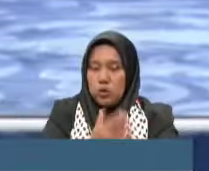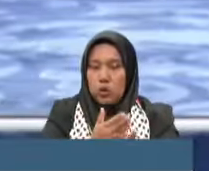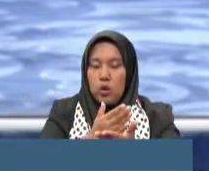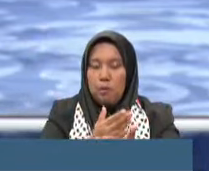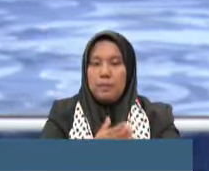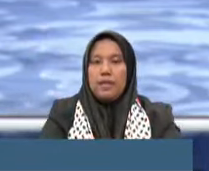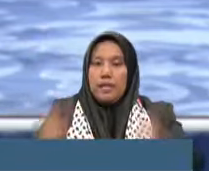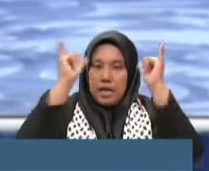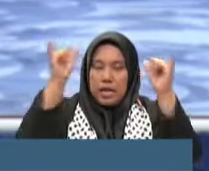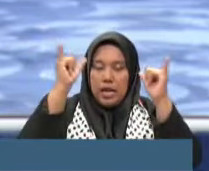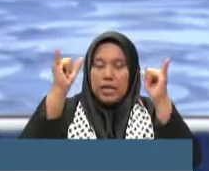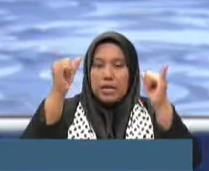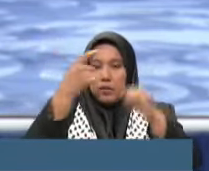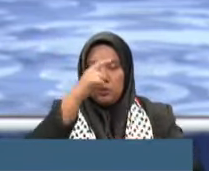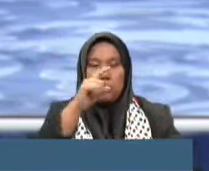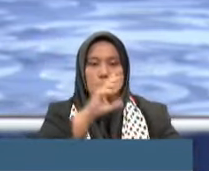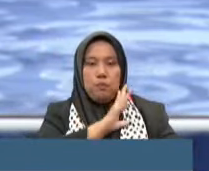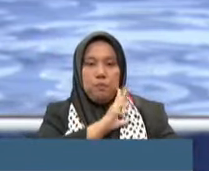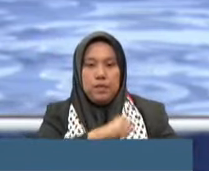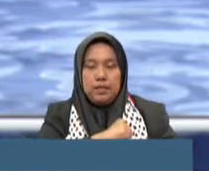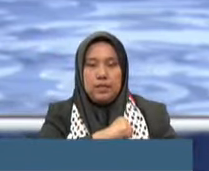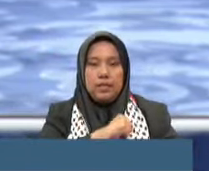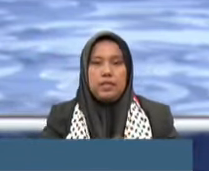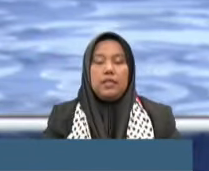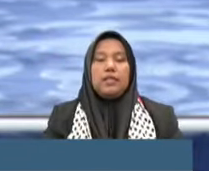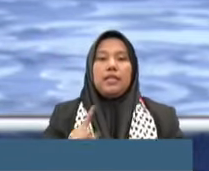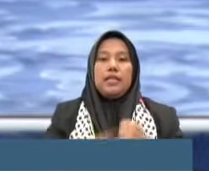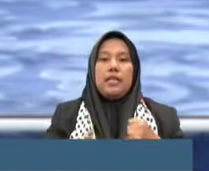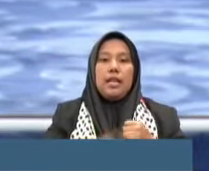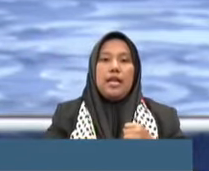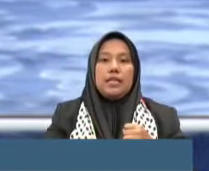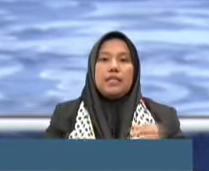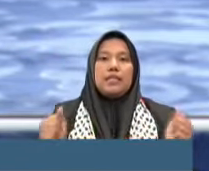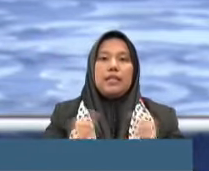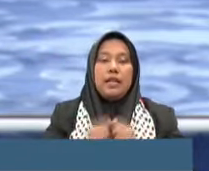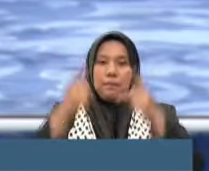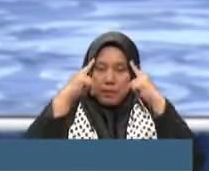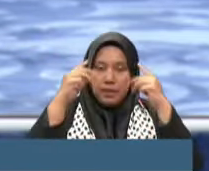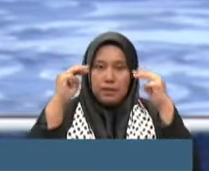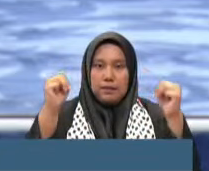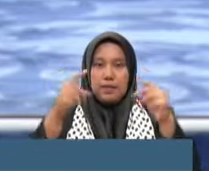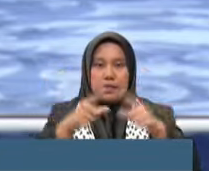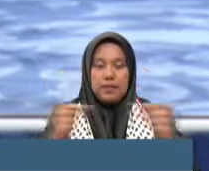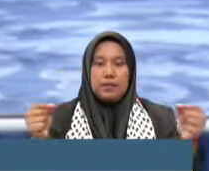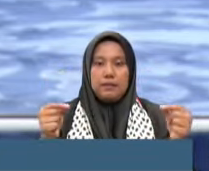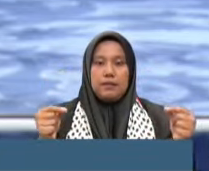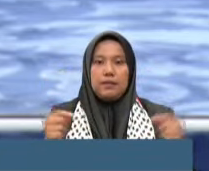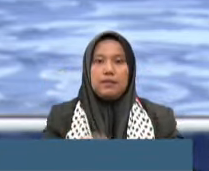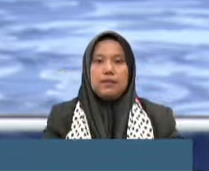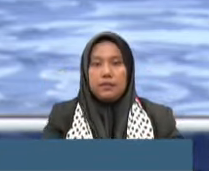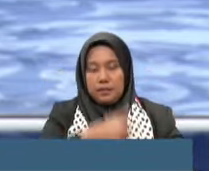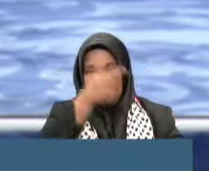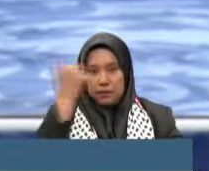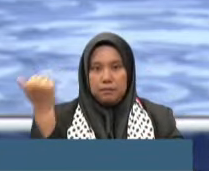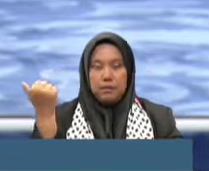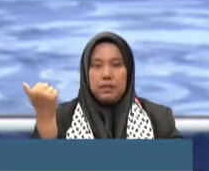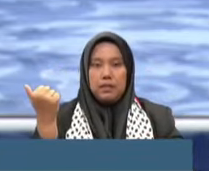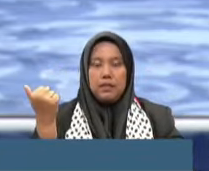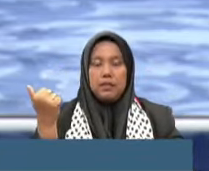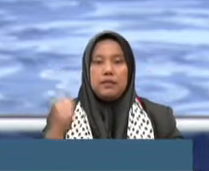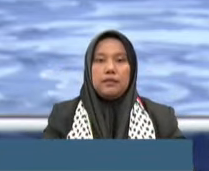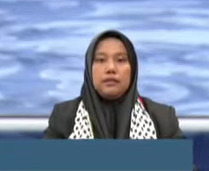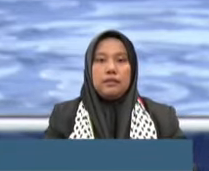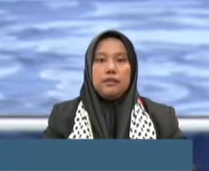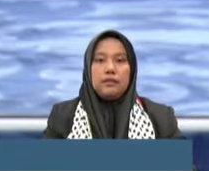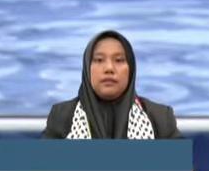Paling akhir dengan Fumio Kishida, Perdana Menteri Jepun. Kerana Jepun mengambil tindakan pendirian yang tegas